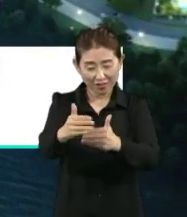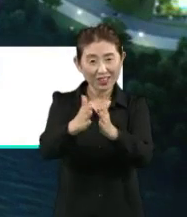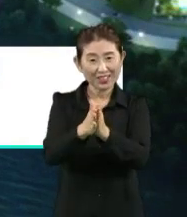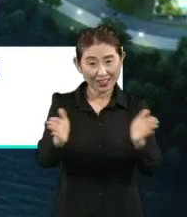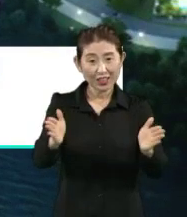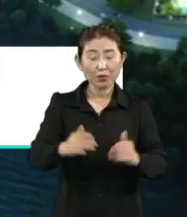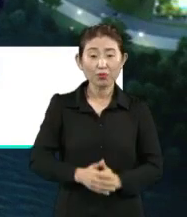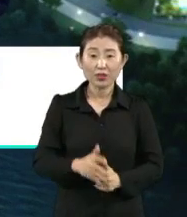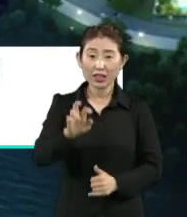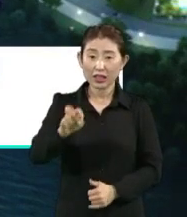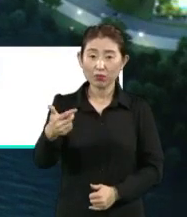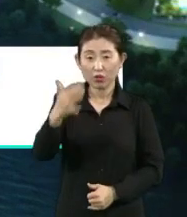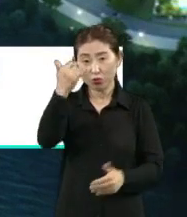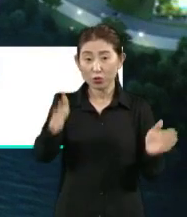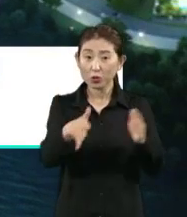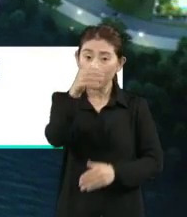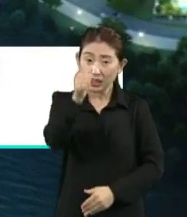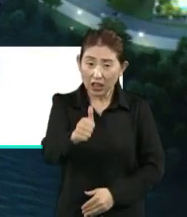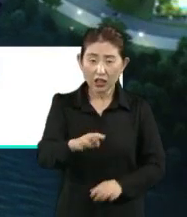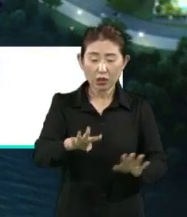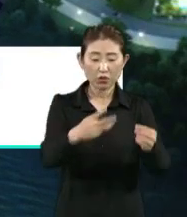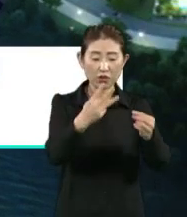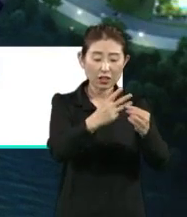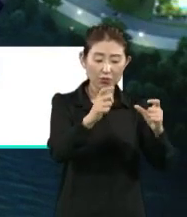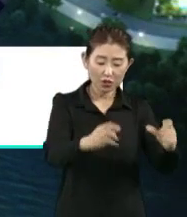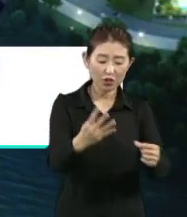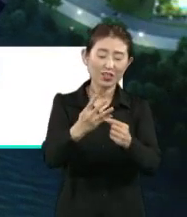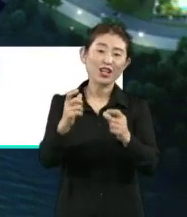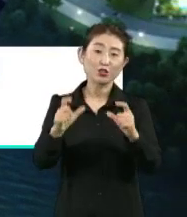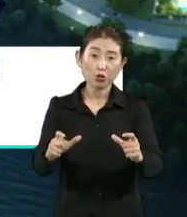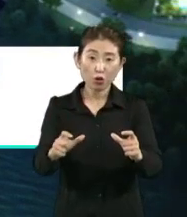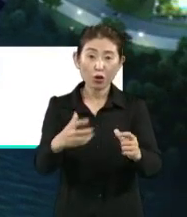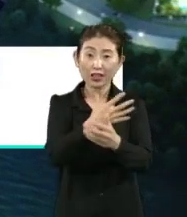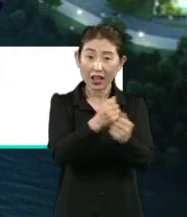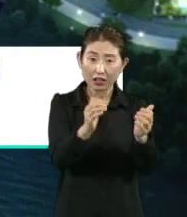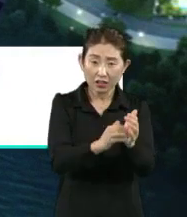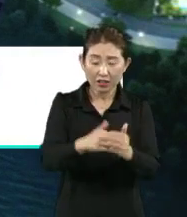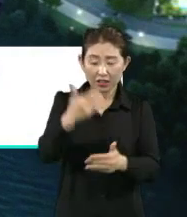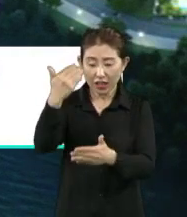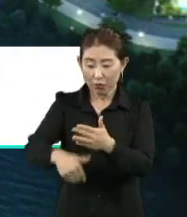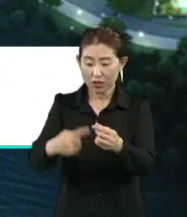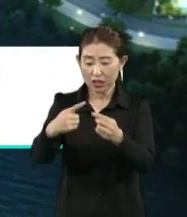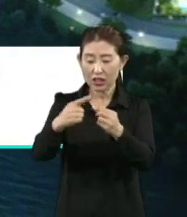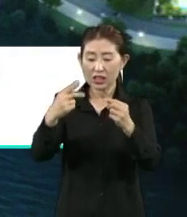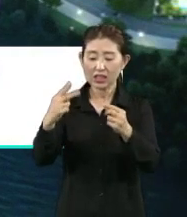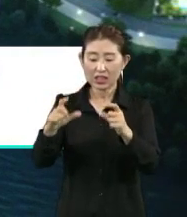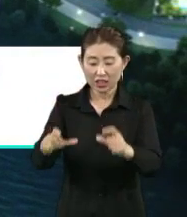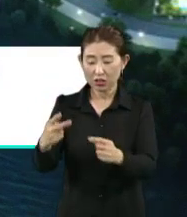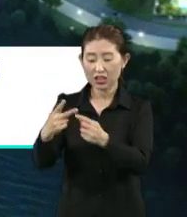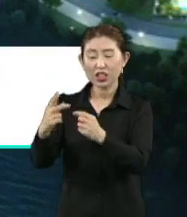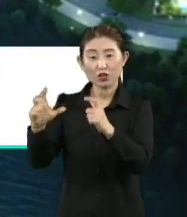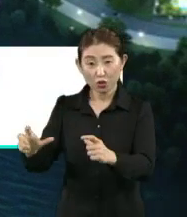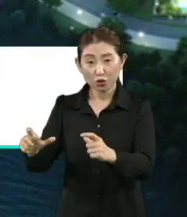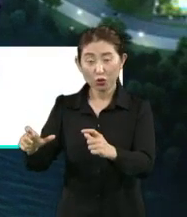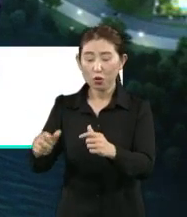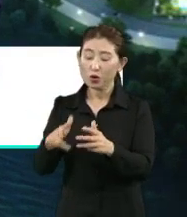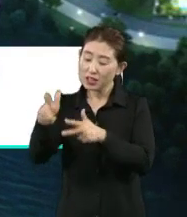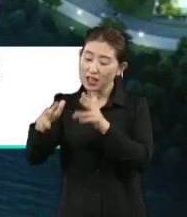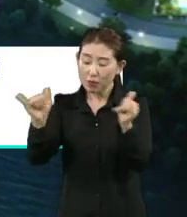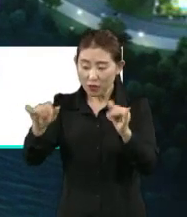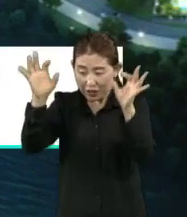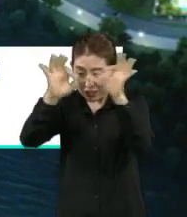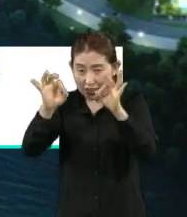올랐습니다. 김태흠 충남지사는 이번 3사 지구뿐 아니라 남은 개발지도 곧 사업자를 발굴해 안면도